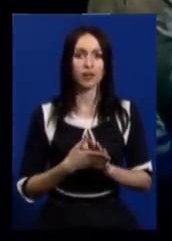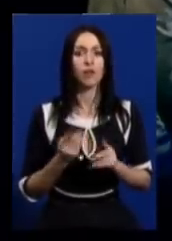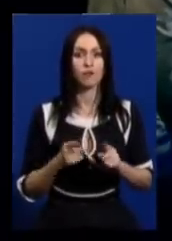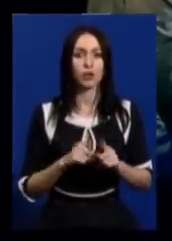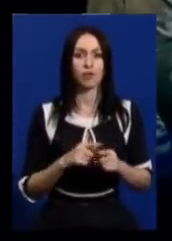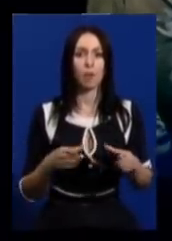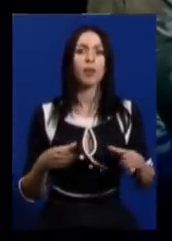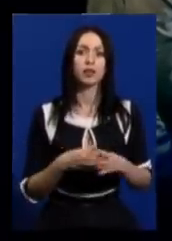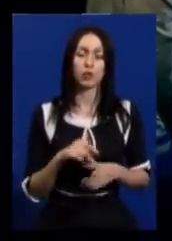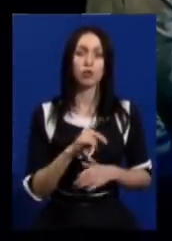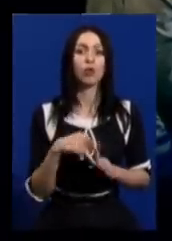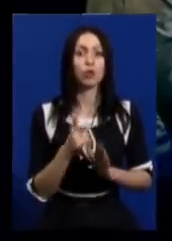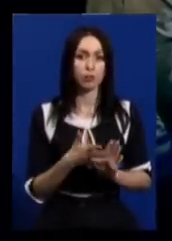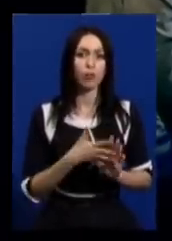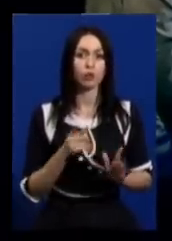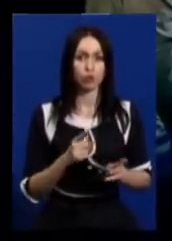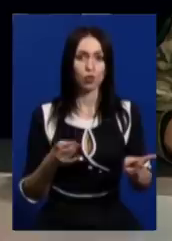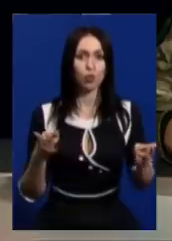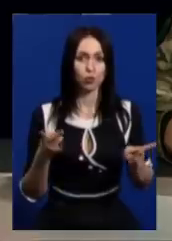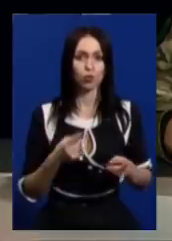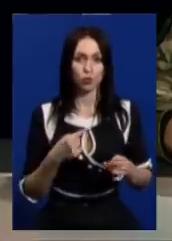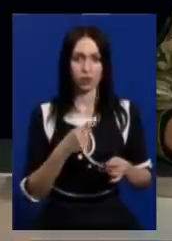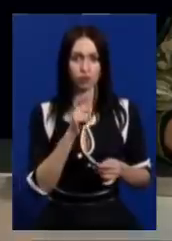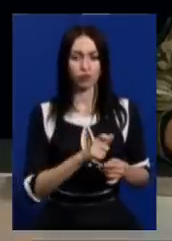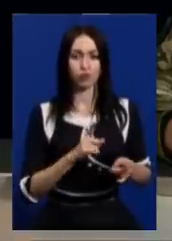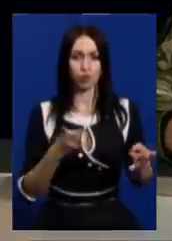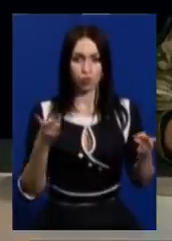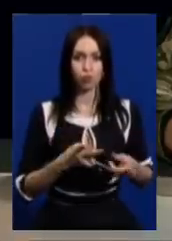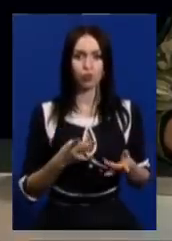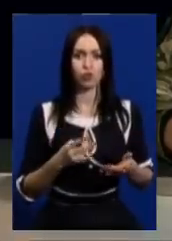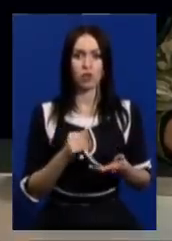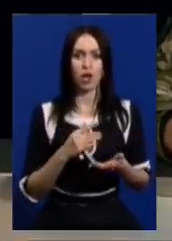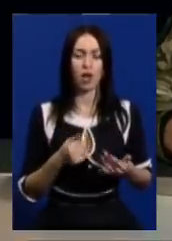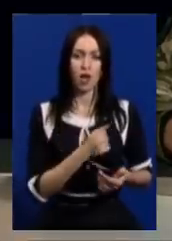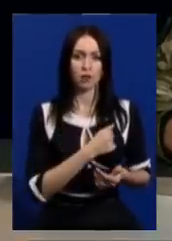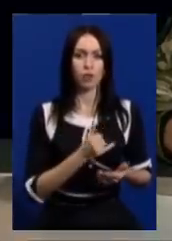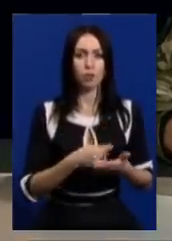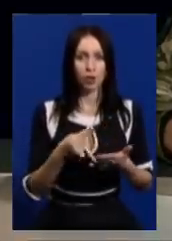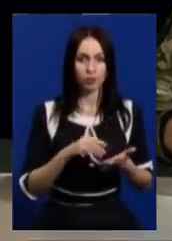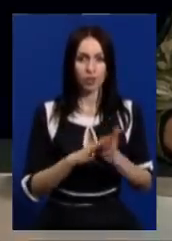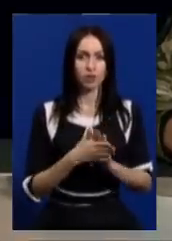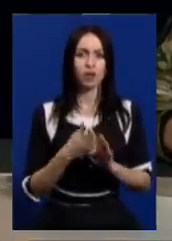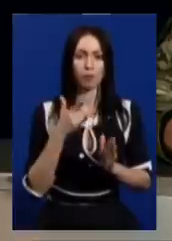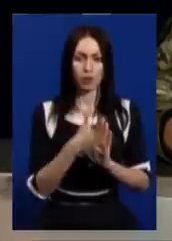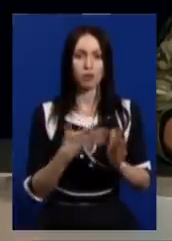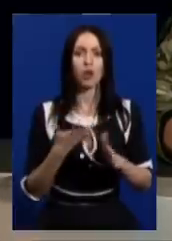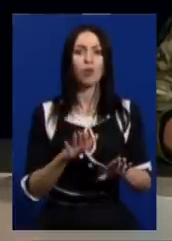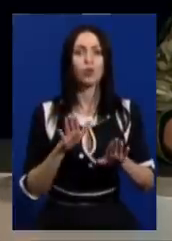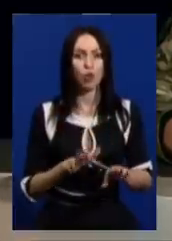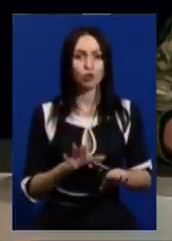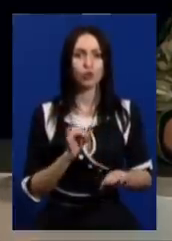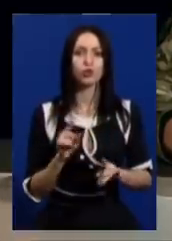батальоном. То есть они поняли, что они нужны армии. Подписав контракт, они понимают, на какой должности они есть и что они